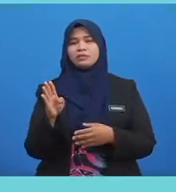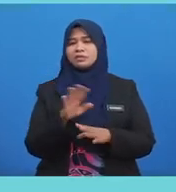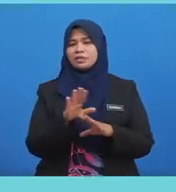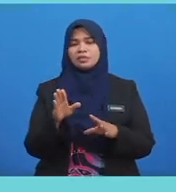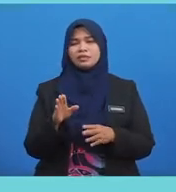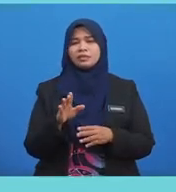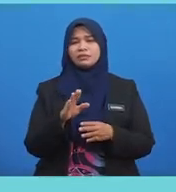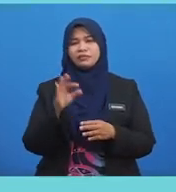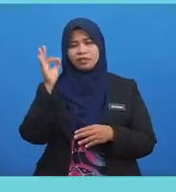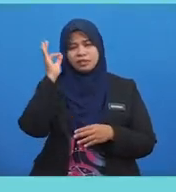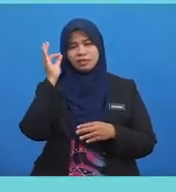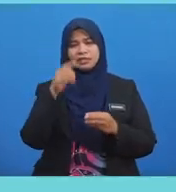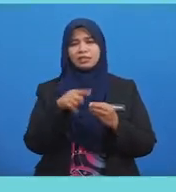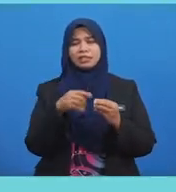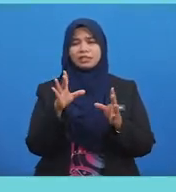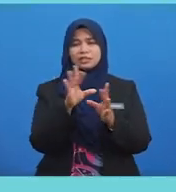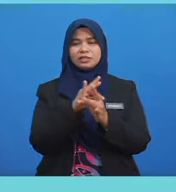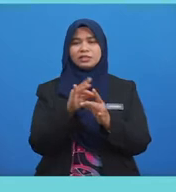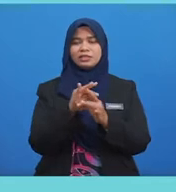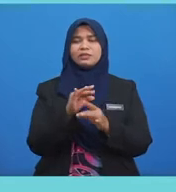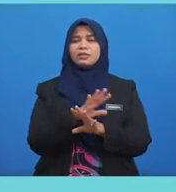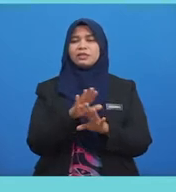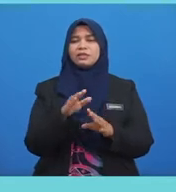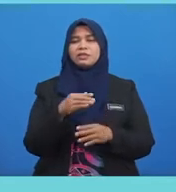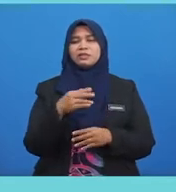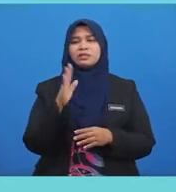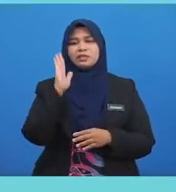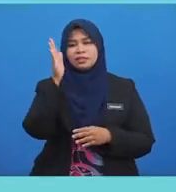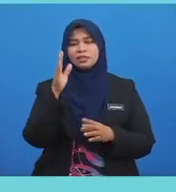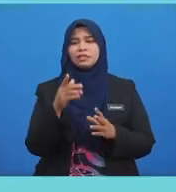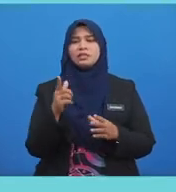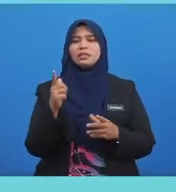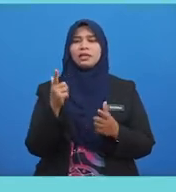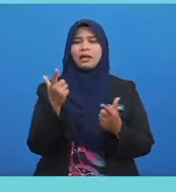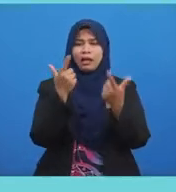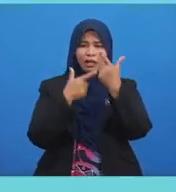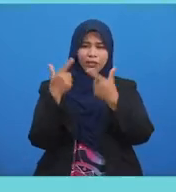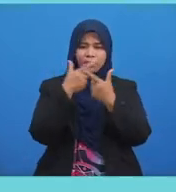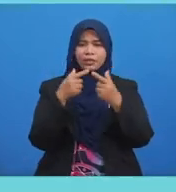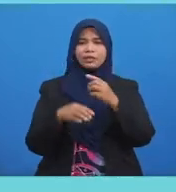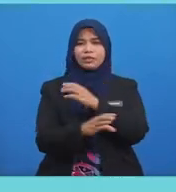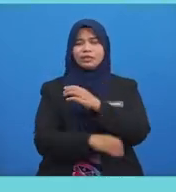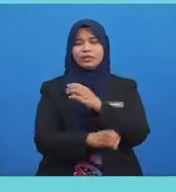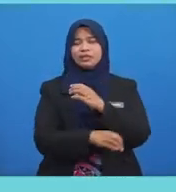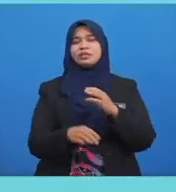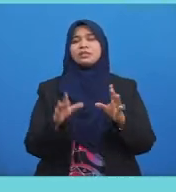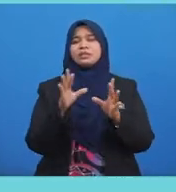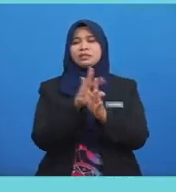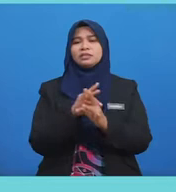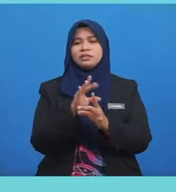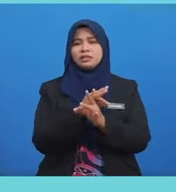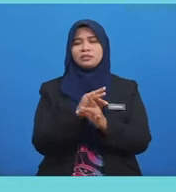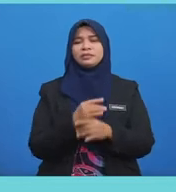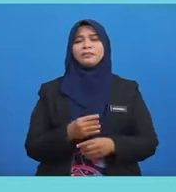bahawa beliau tidak mempedulikan Sarawak dan memberi jaminan beliau akan melawat negeri Sarawak.